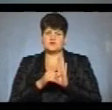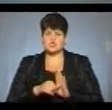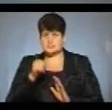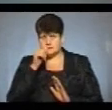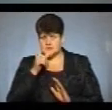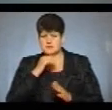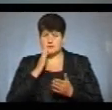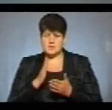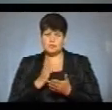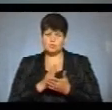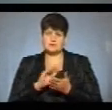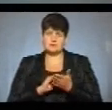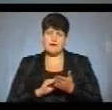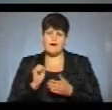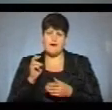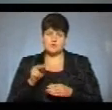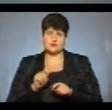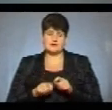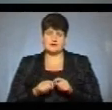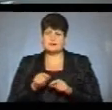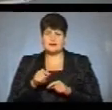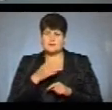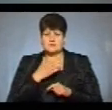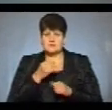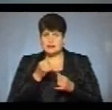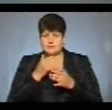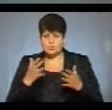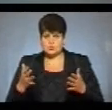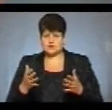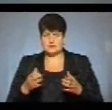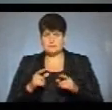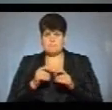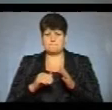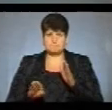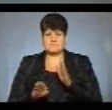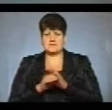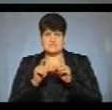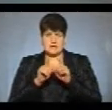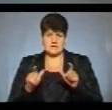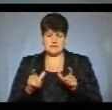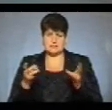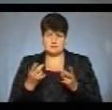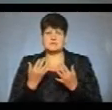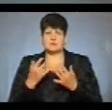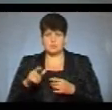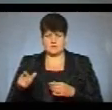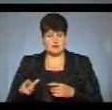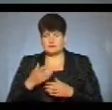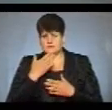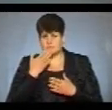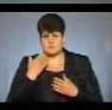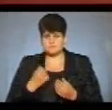бути складений акт, щоб перевірити все. Там немає, ми не можемо, у нас такі дистанції, треба людей, знаєте, щоб постійно, не можемо,